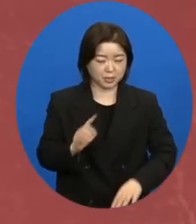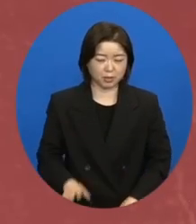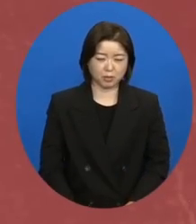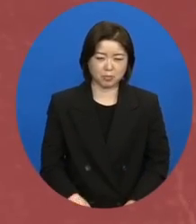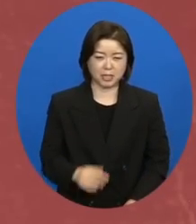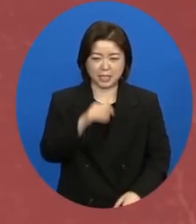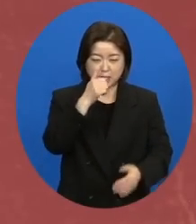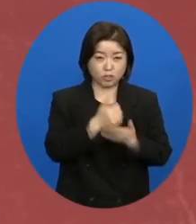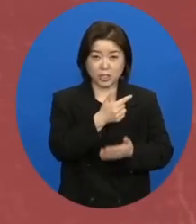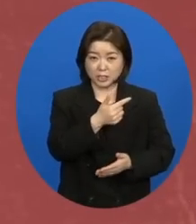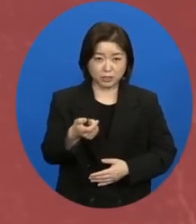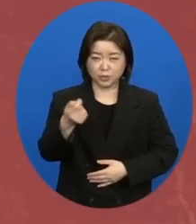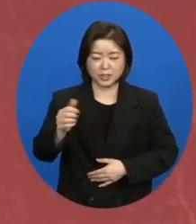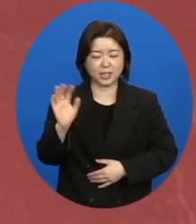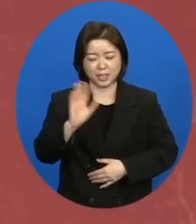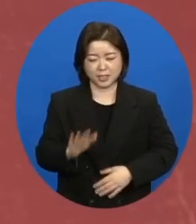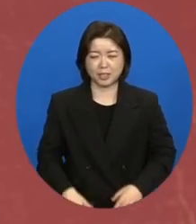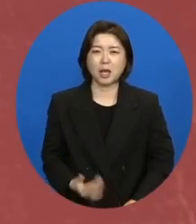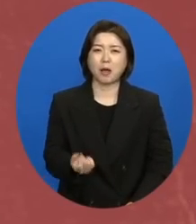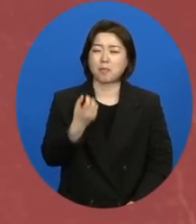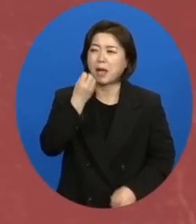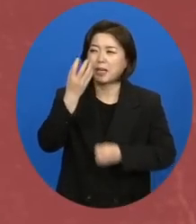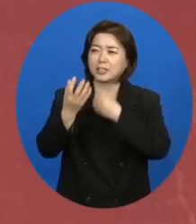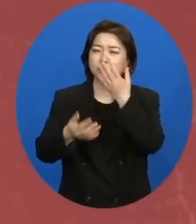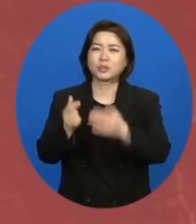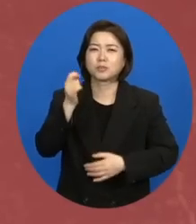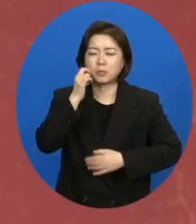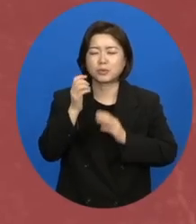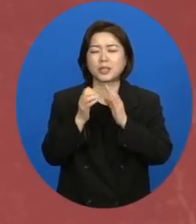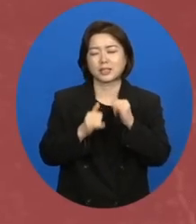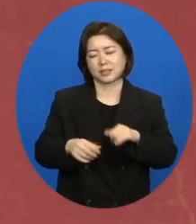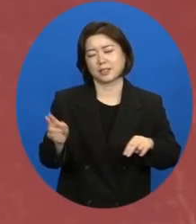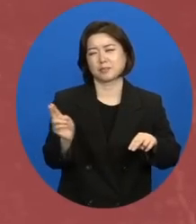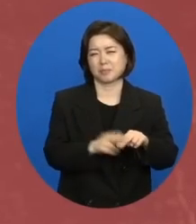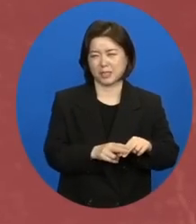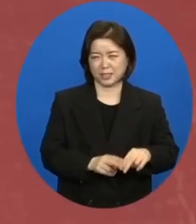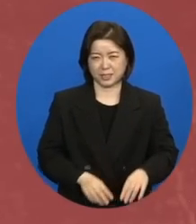아니고 빨리 토해내지 못하는 사람이 맞아요.